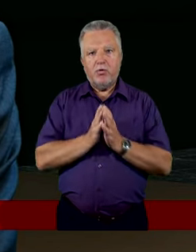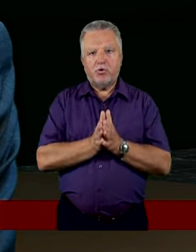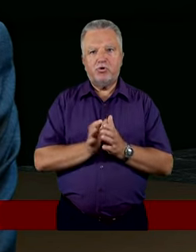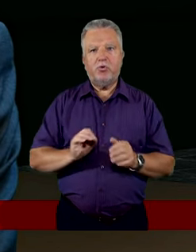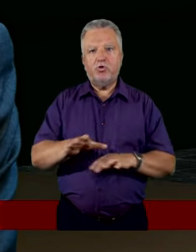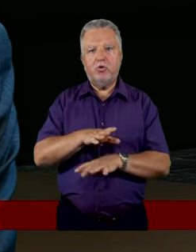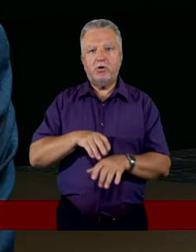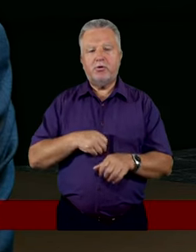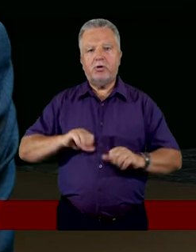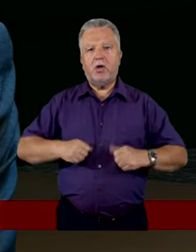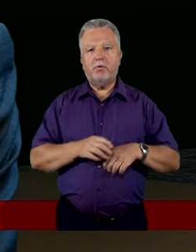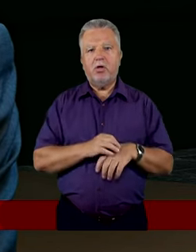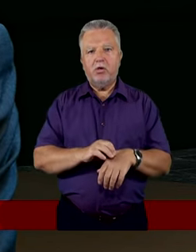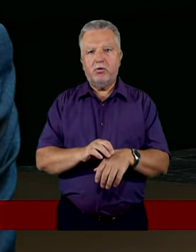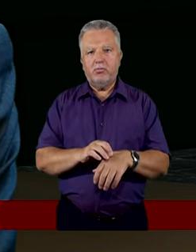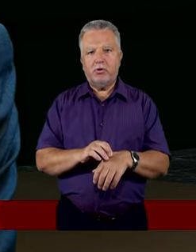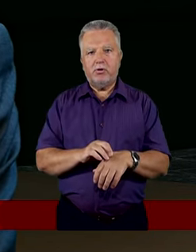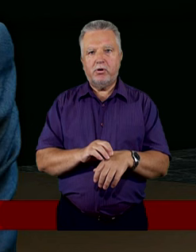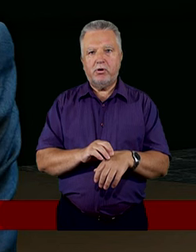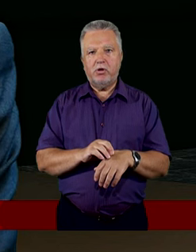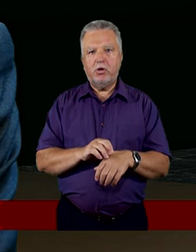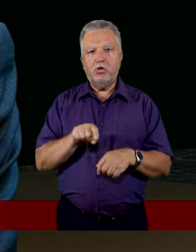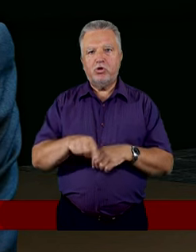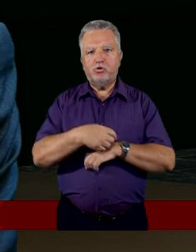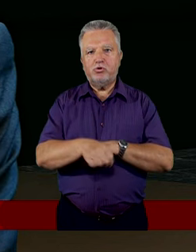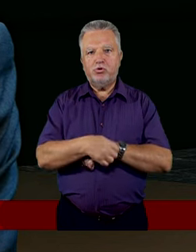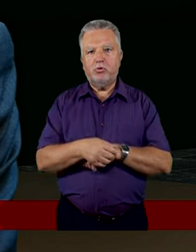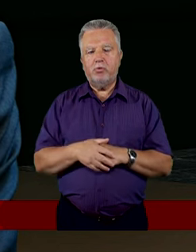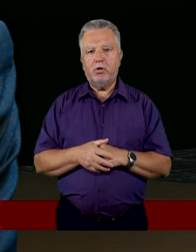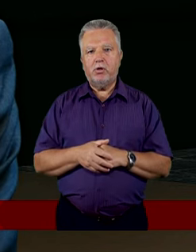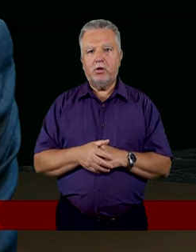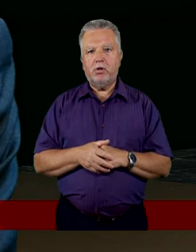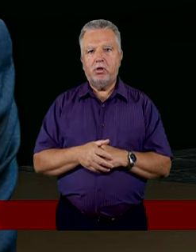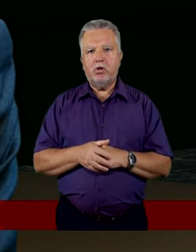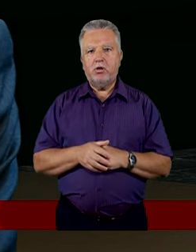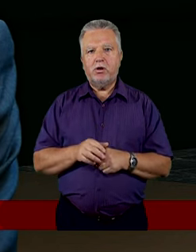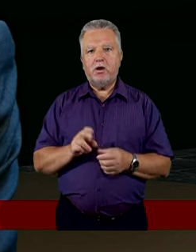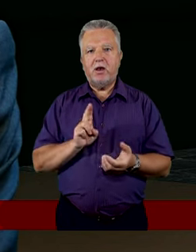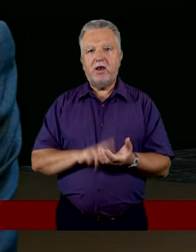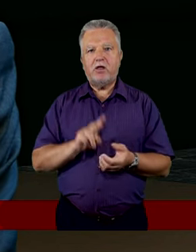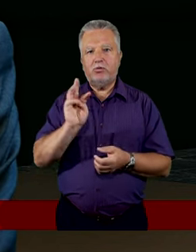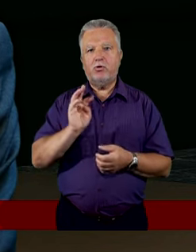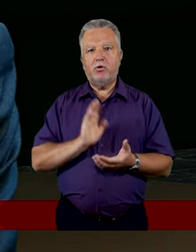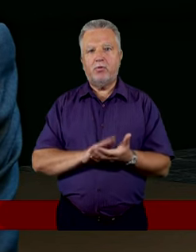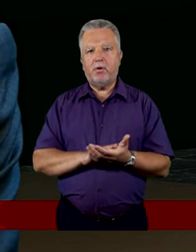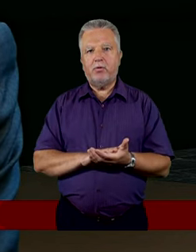Prosimy Cię o Ducha Twojego Świętego, aby prowadził to studium ku Twojej chwale.